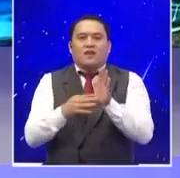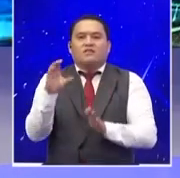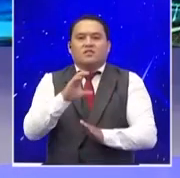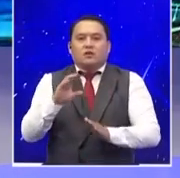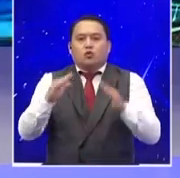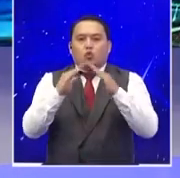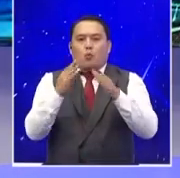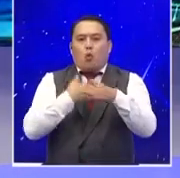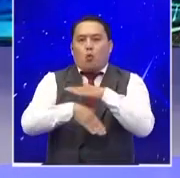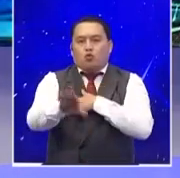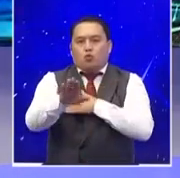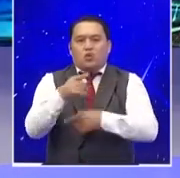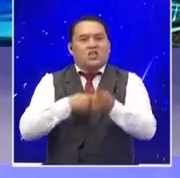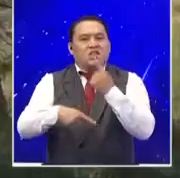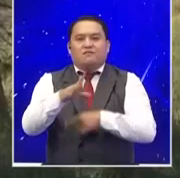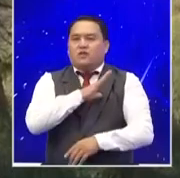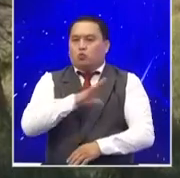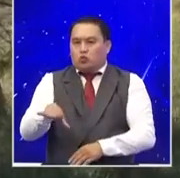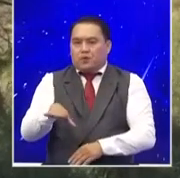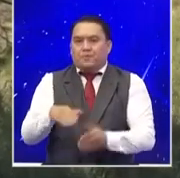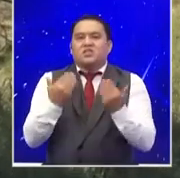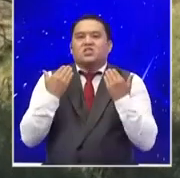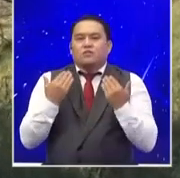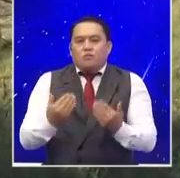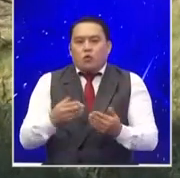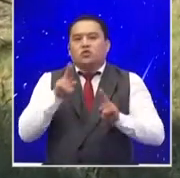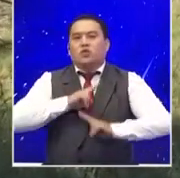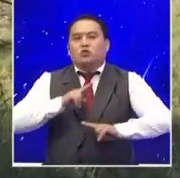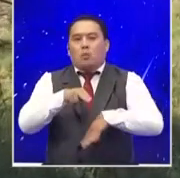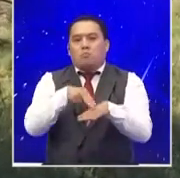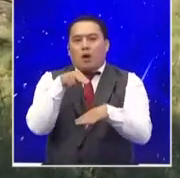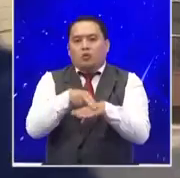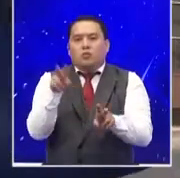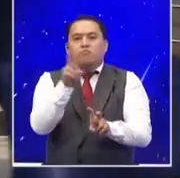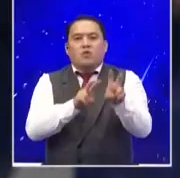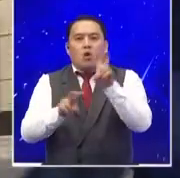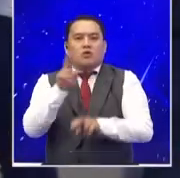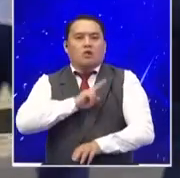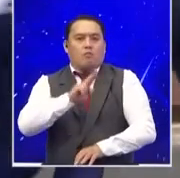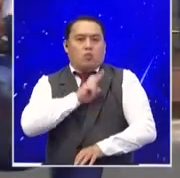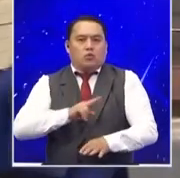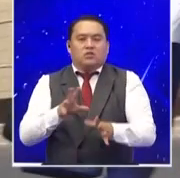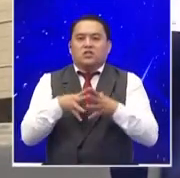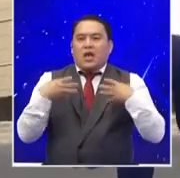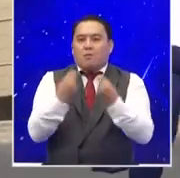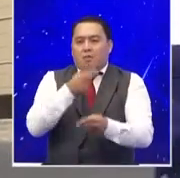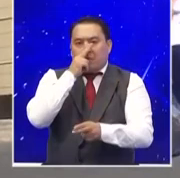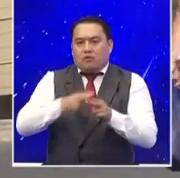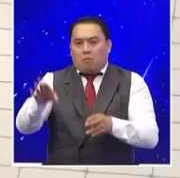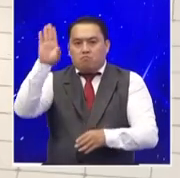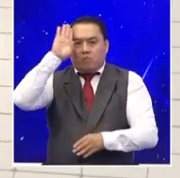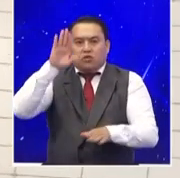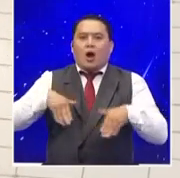вышел из дома и до сих пор не вернулся. В настоящее время сотрудниками полиции ведутся поисковые работы. Семья пропавшего мальчика